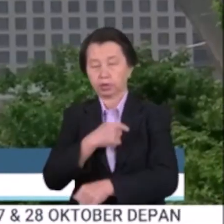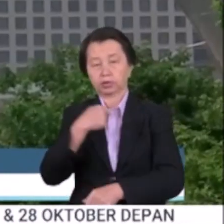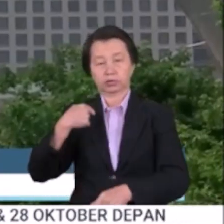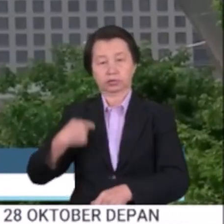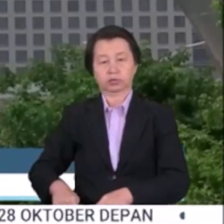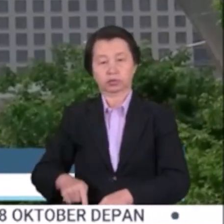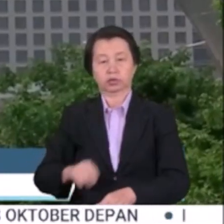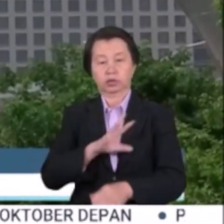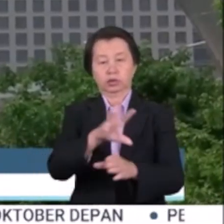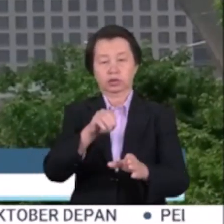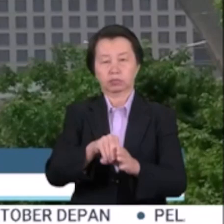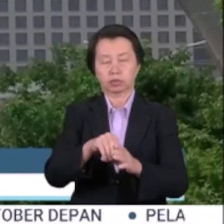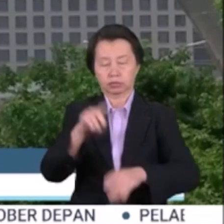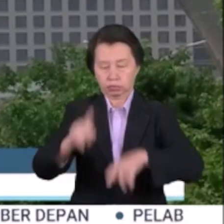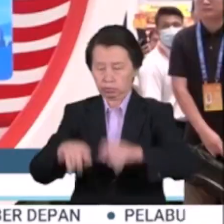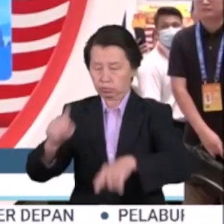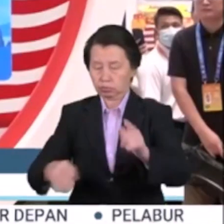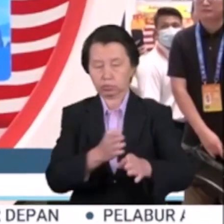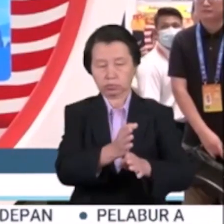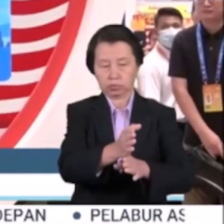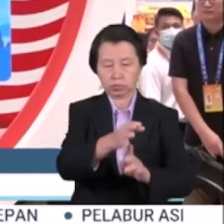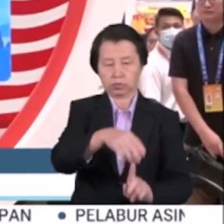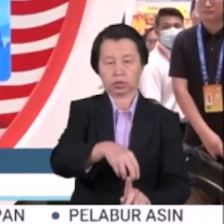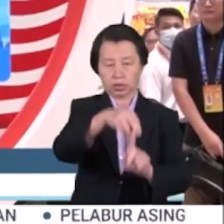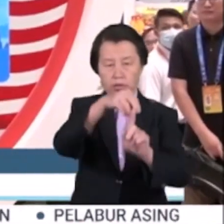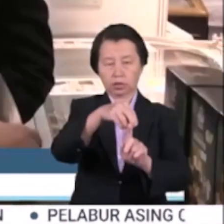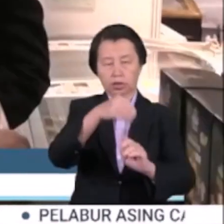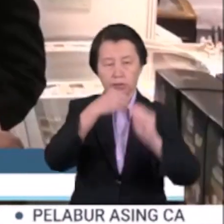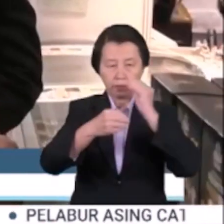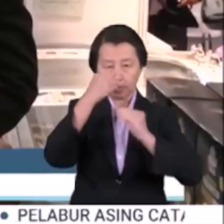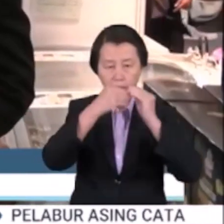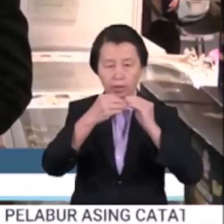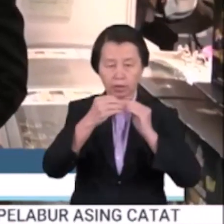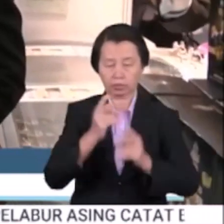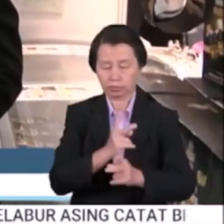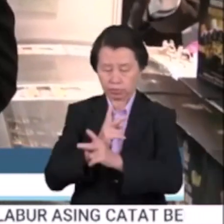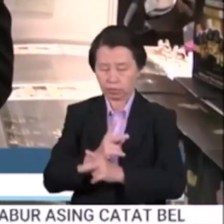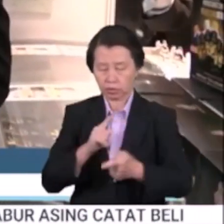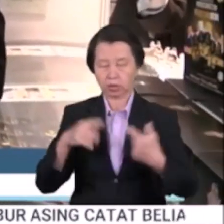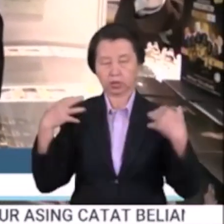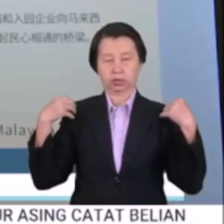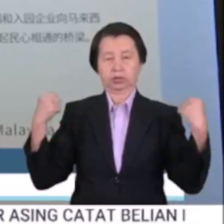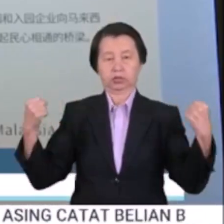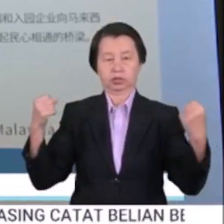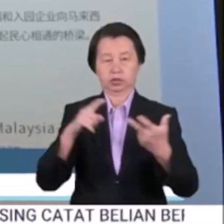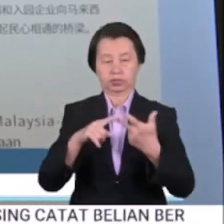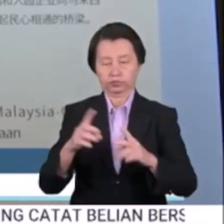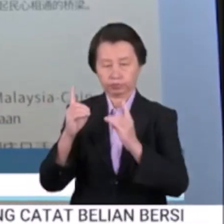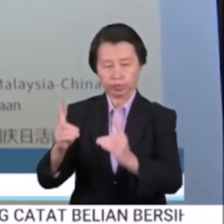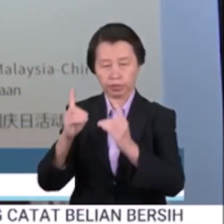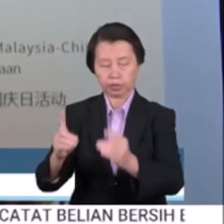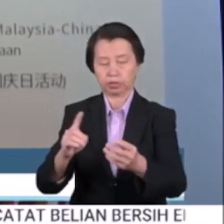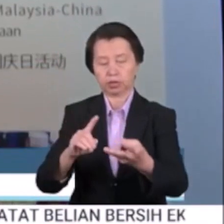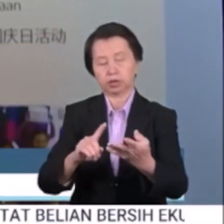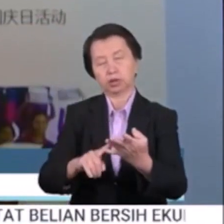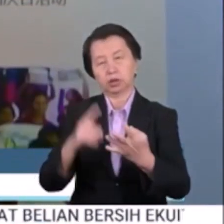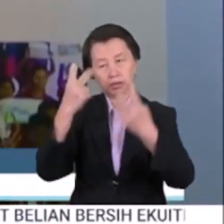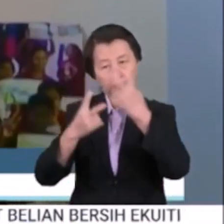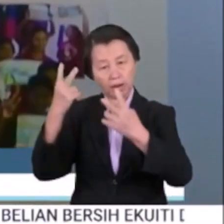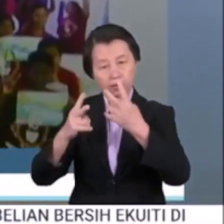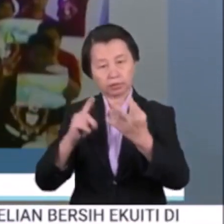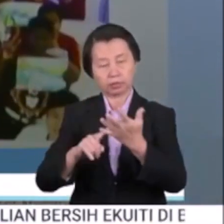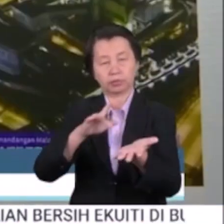Ia melibatkan pelbagai sektor khususnya sektor makanan, penjagaan kesihatan, pendidikan,